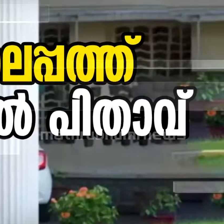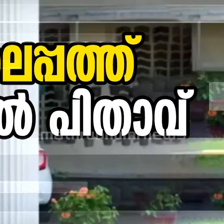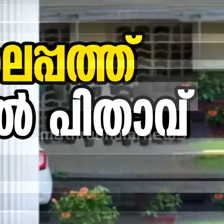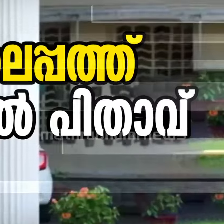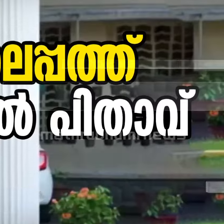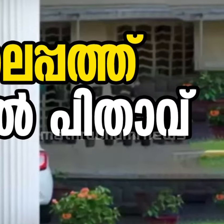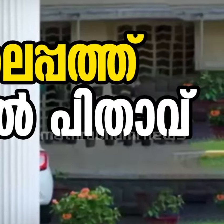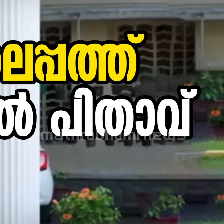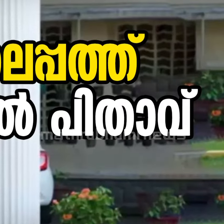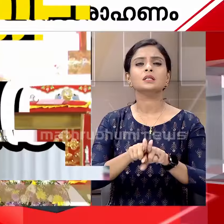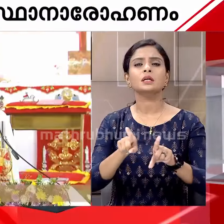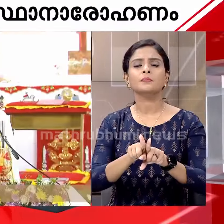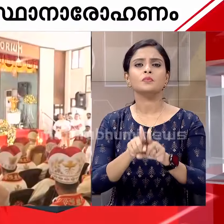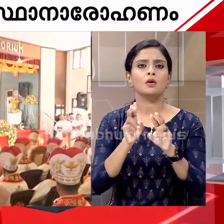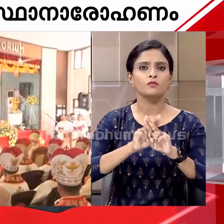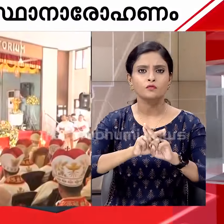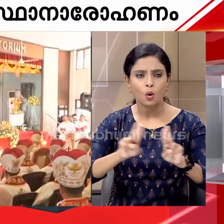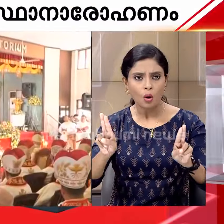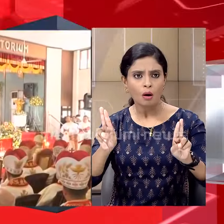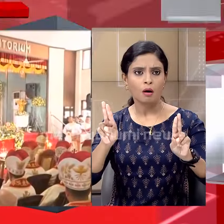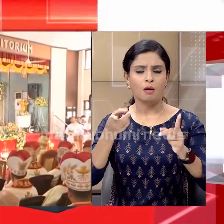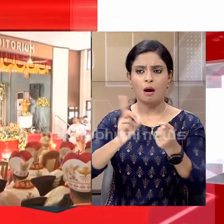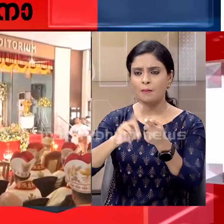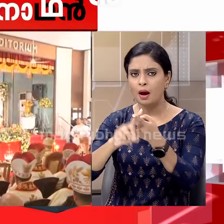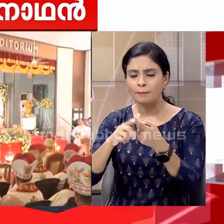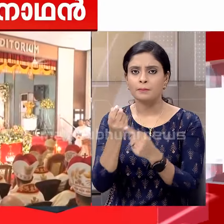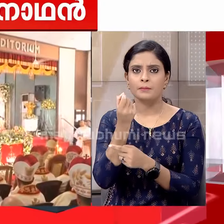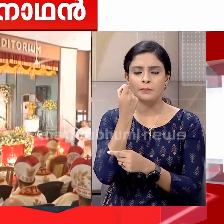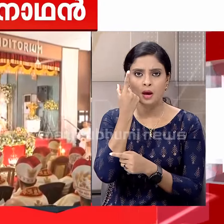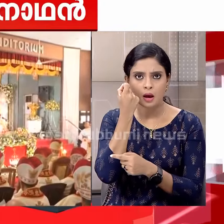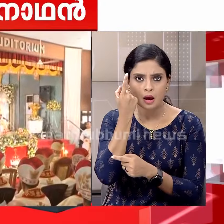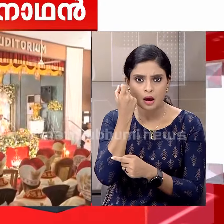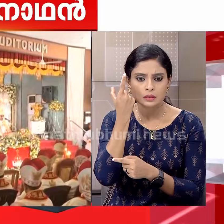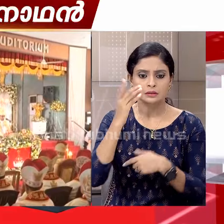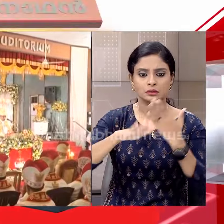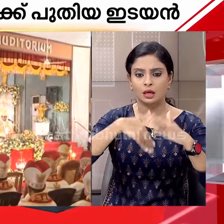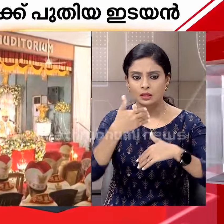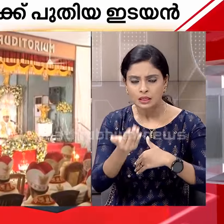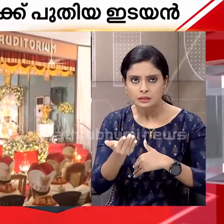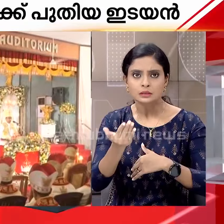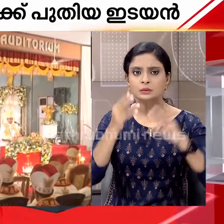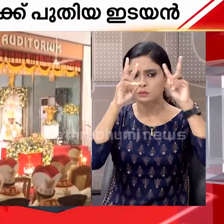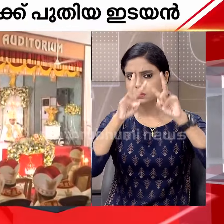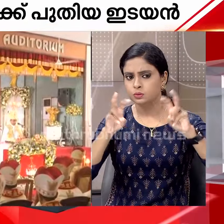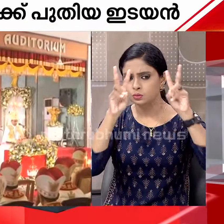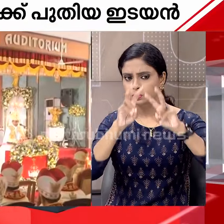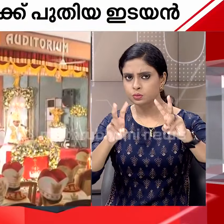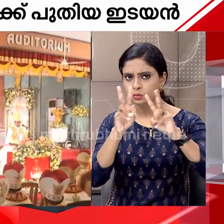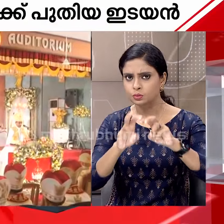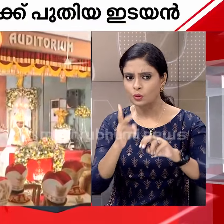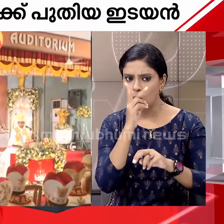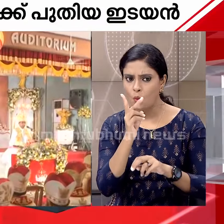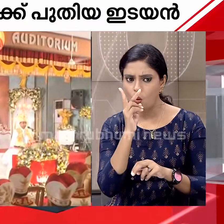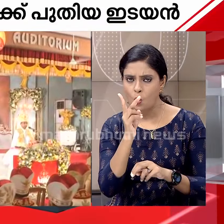കാര്യങ്ങളെ വിശ്ലേഷിക്കാനും അതെല്ലാം ഉത്കൃതിക്കാനും സംശ്ലേഷിപ്പിക്കാനും കഴിയുന്ന ഒരു കഴിവ് അദ്ദേഹത്തിനുണ്ട് എന്നാണ്